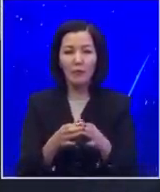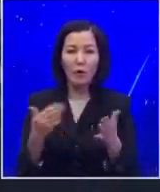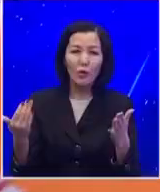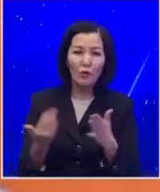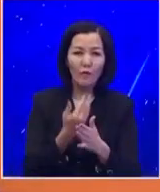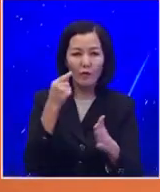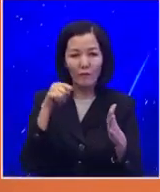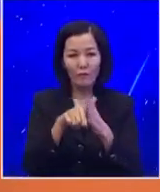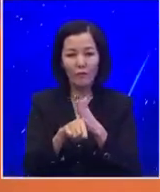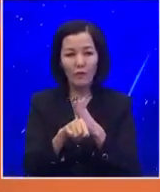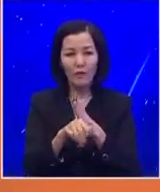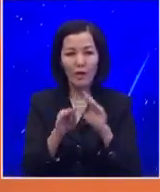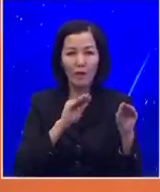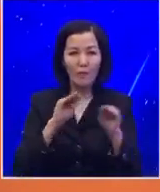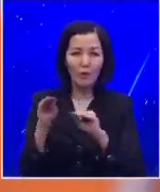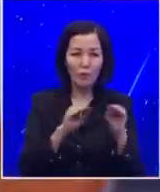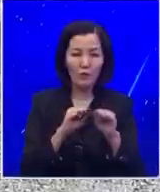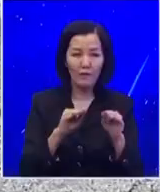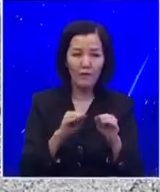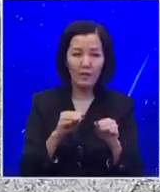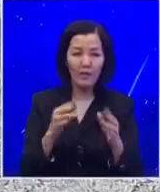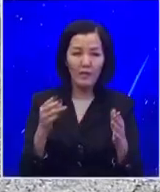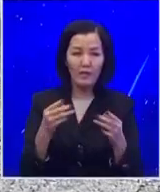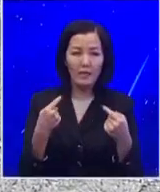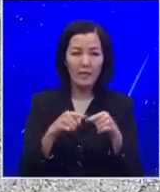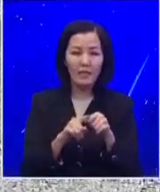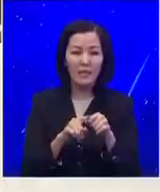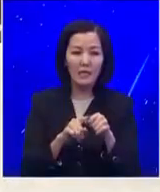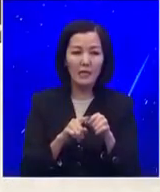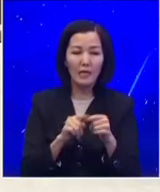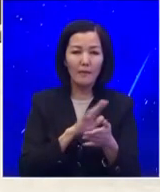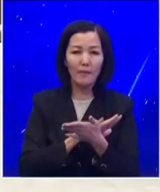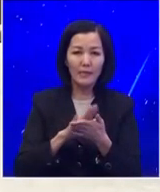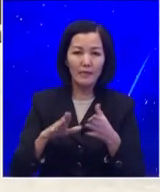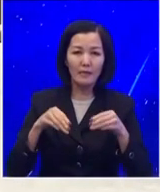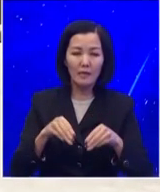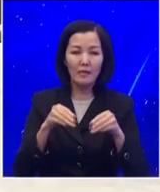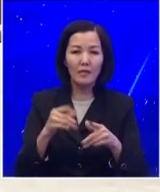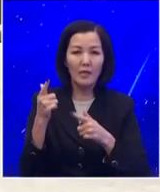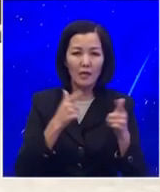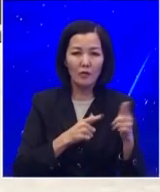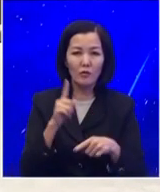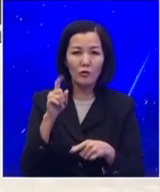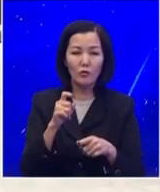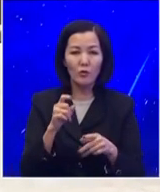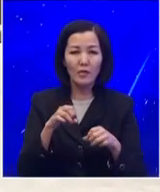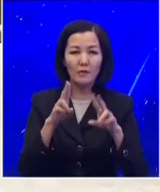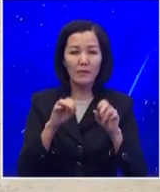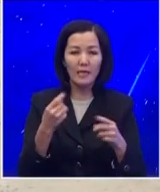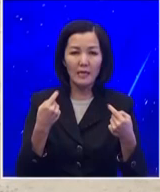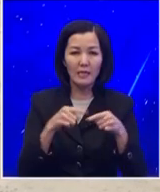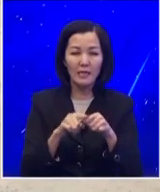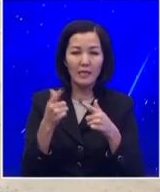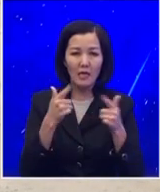современный реанимобиль, оснащенный по последнему слову техники. А для очистки снега и подсыпки дорог наготове свыше 100 спецмашин. Тем не